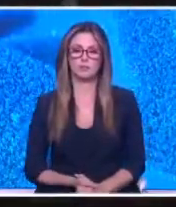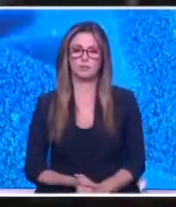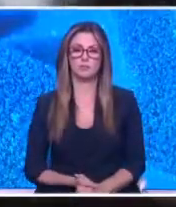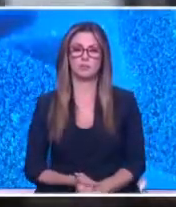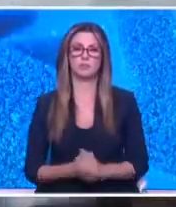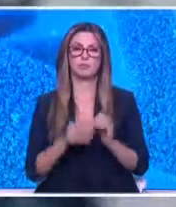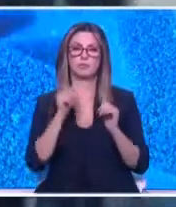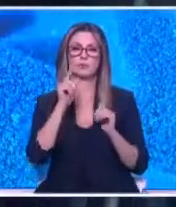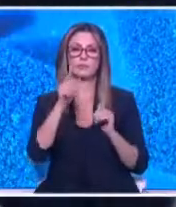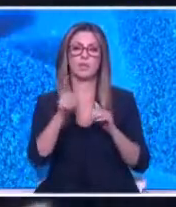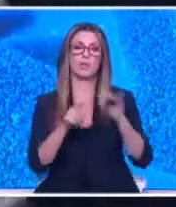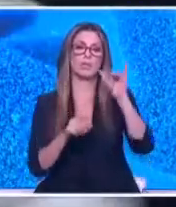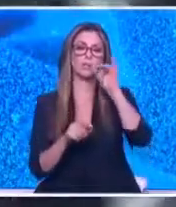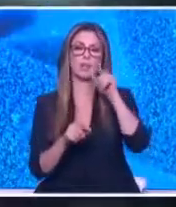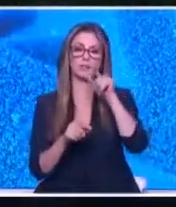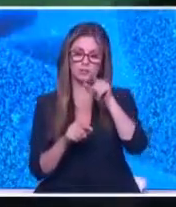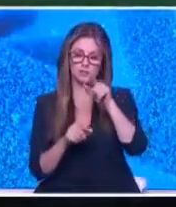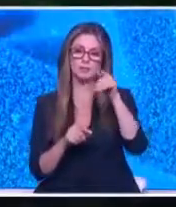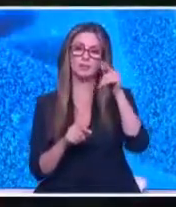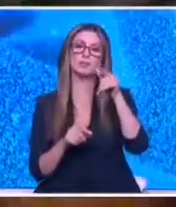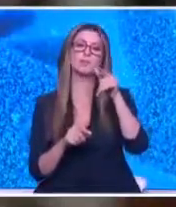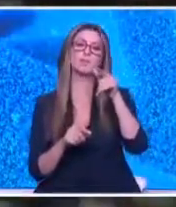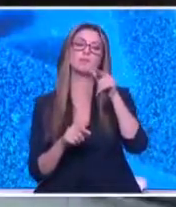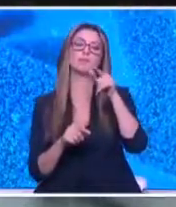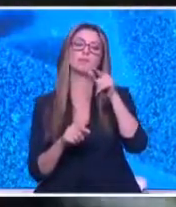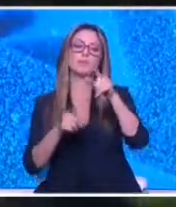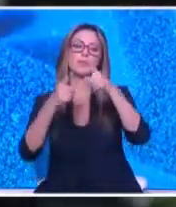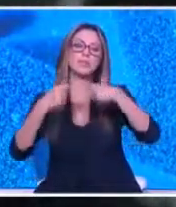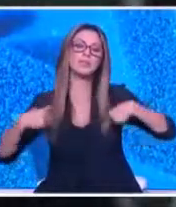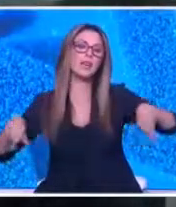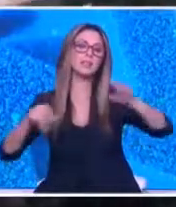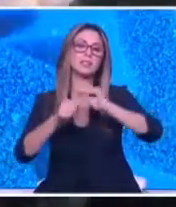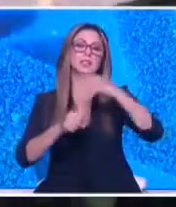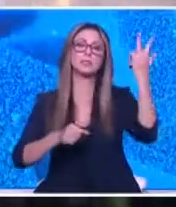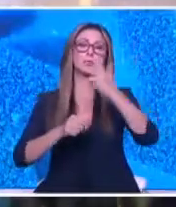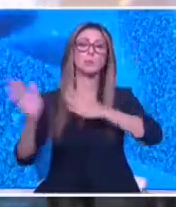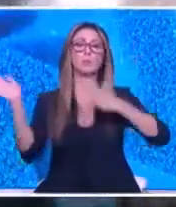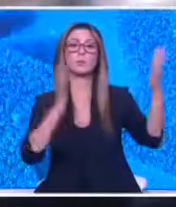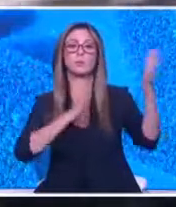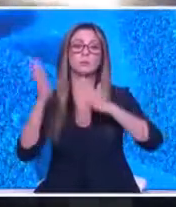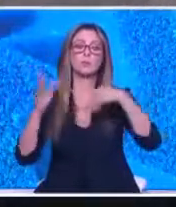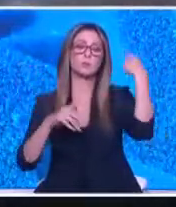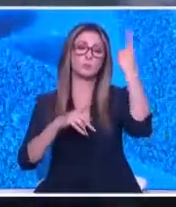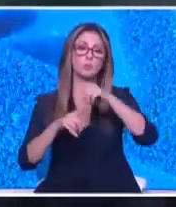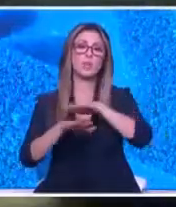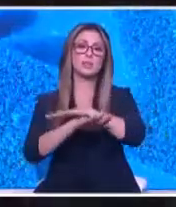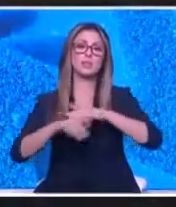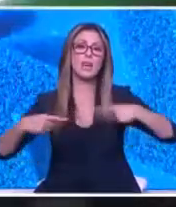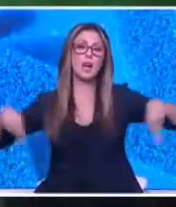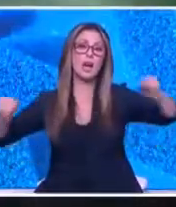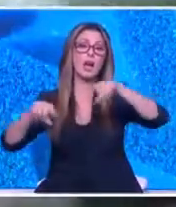Olay Valencia'nın güneyindeki sahil kasabası Culera'da meydana geldi. Şiddetli rüzgar ana sahnenin bir bölümünün çökmesine yol